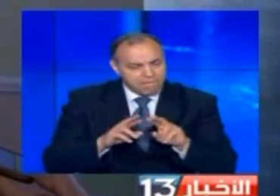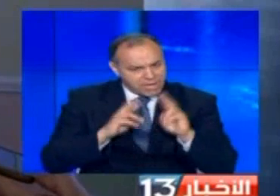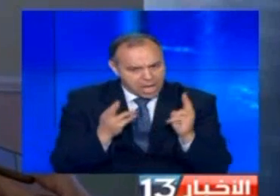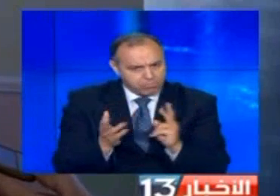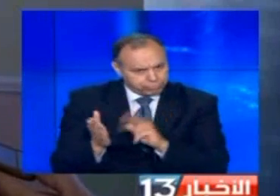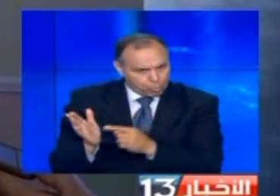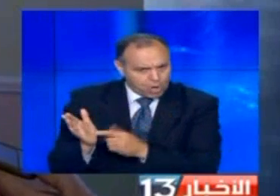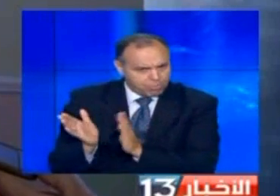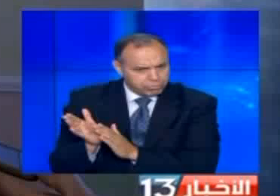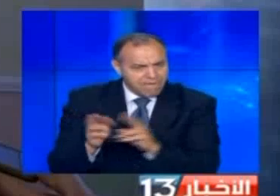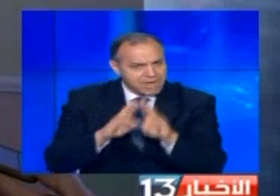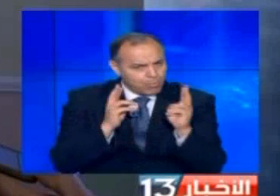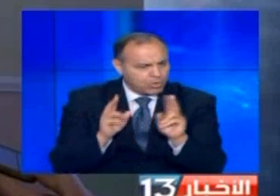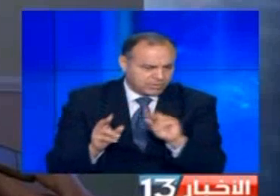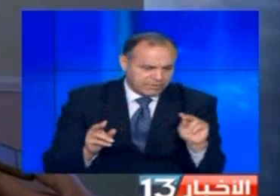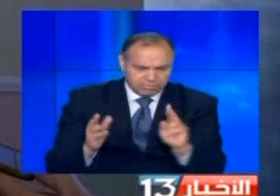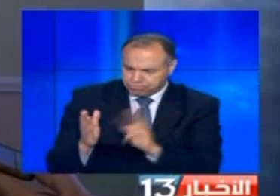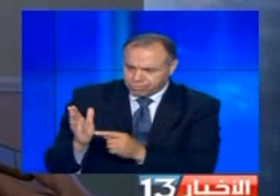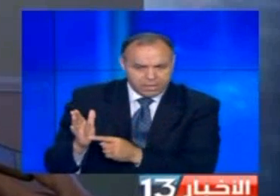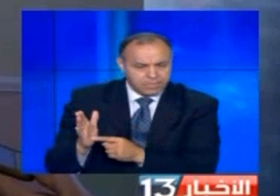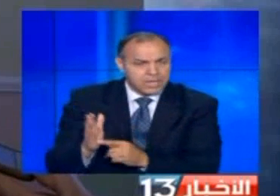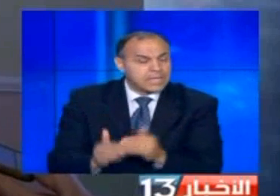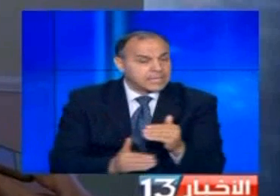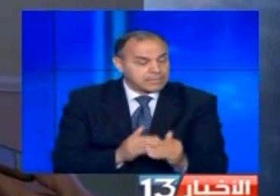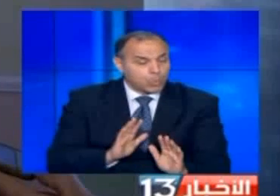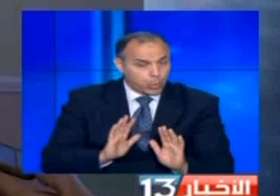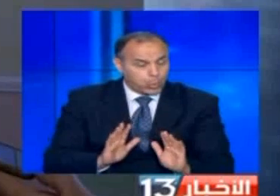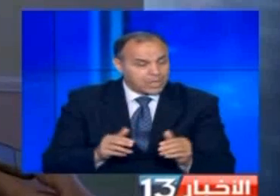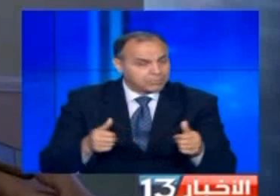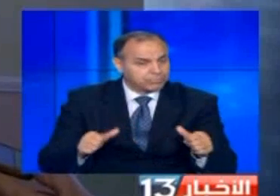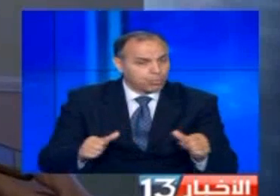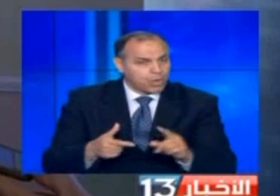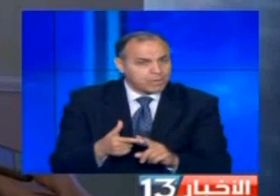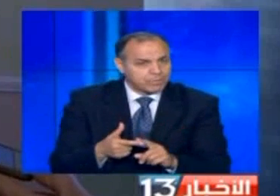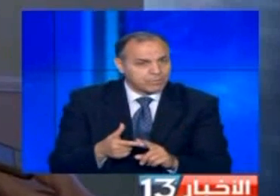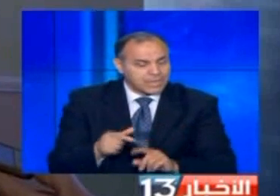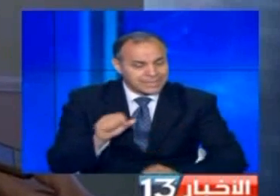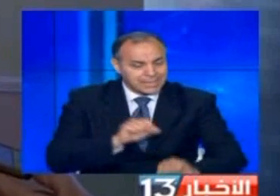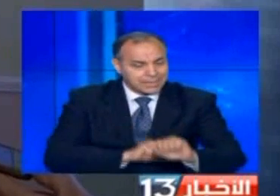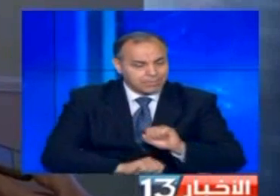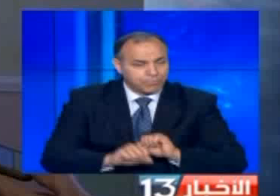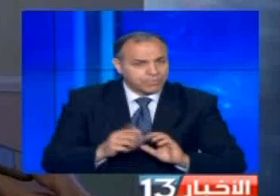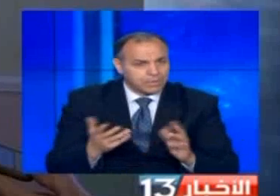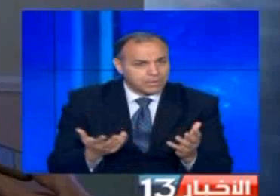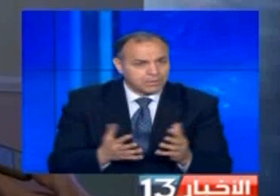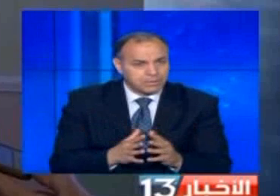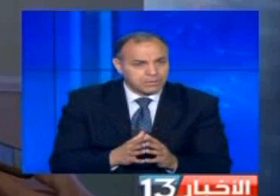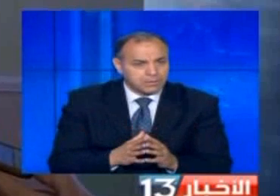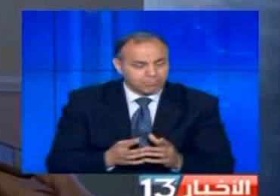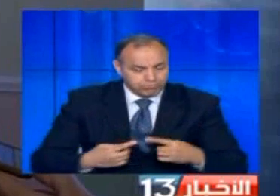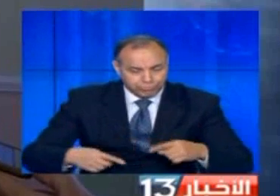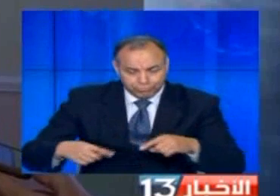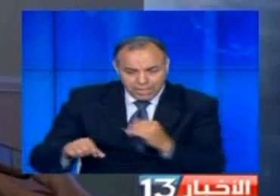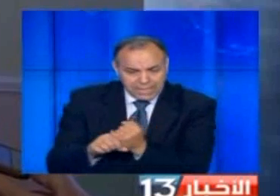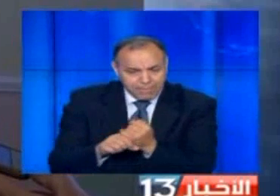تم كل دول العالم هذا دونك في التمشي اعه هو ارساء او تنظيم مرشات